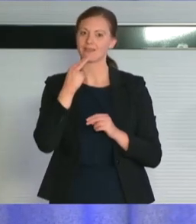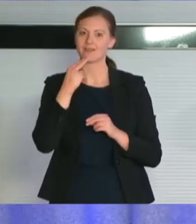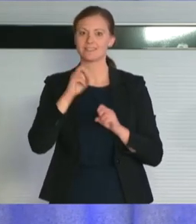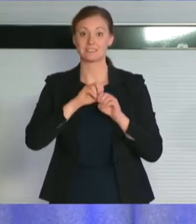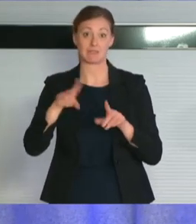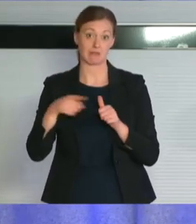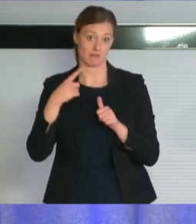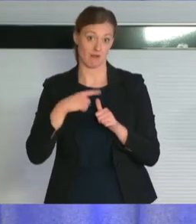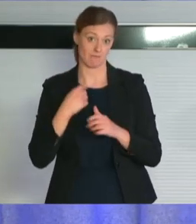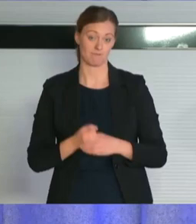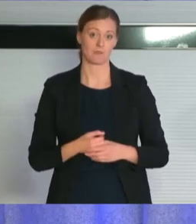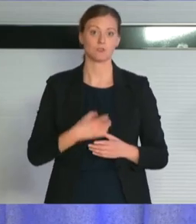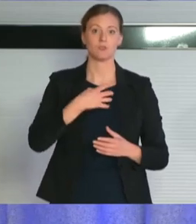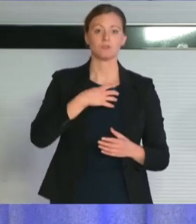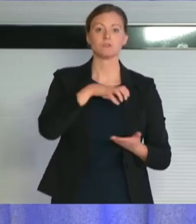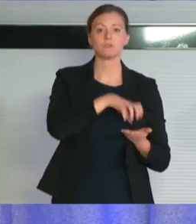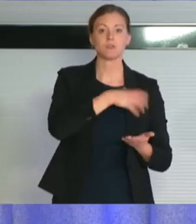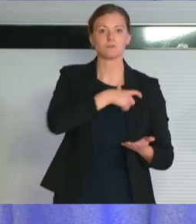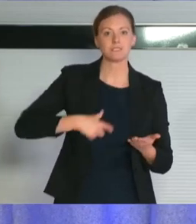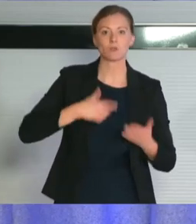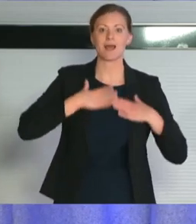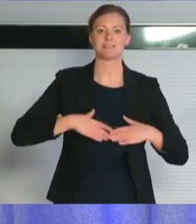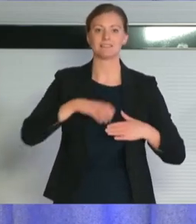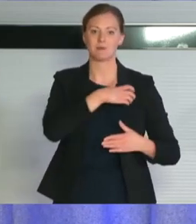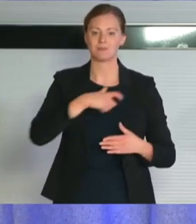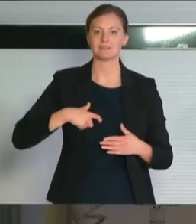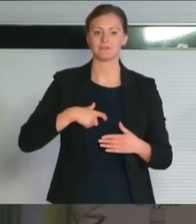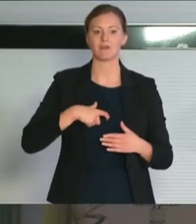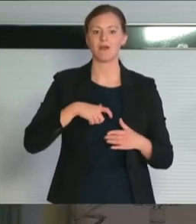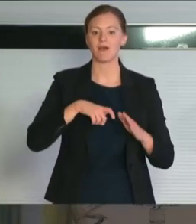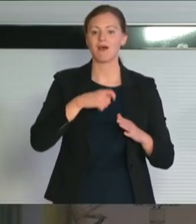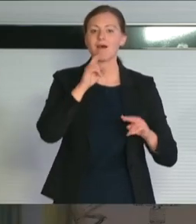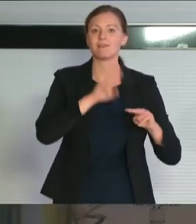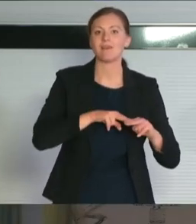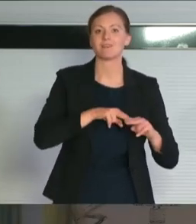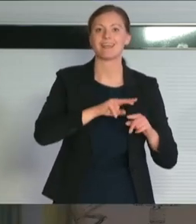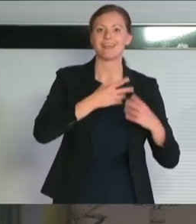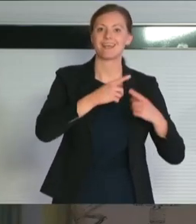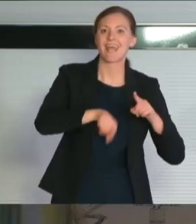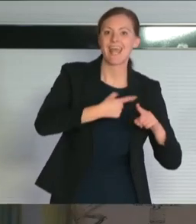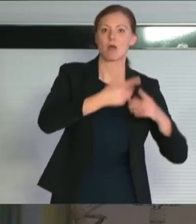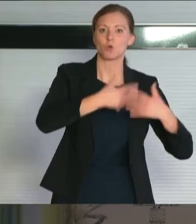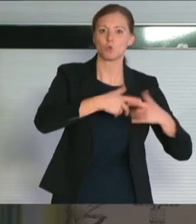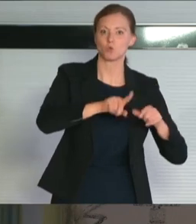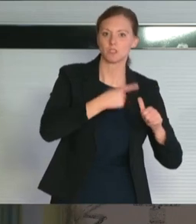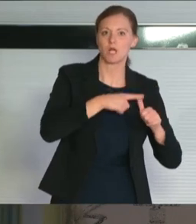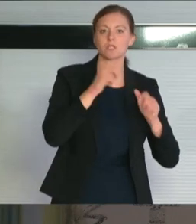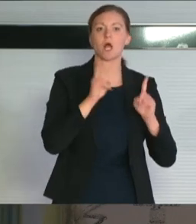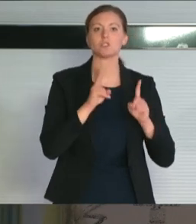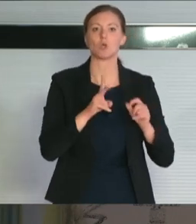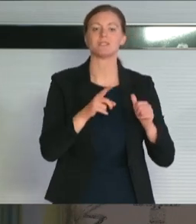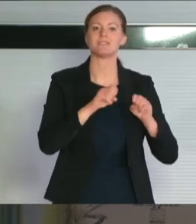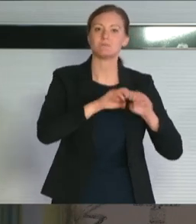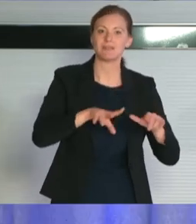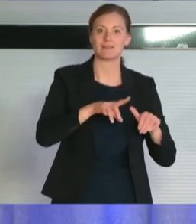Og både statsministeren og helseministeren har i dag også snakket om smittetallet, reproduksjonstallet. Det er det gjennomsnittlige